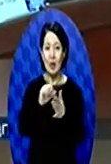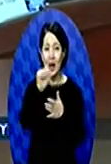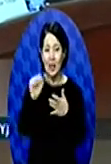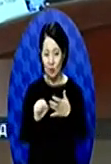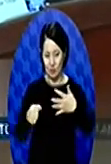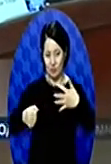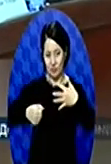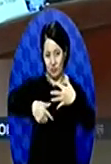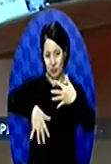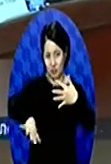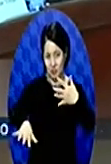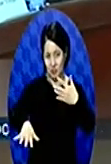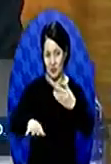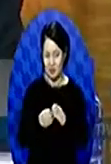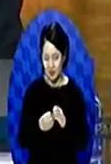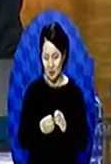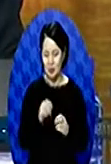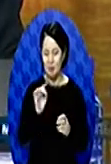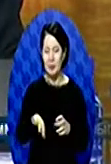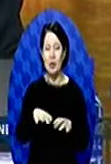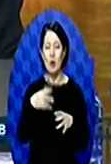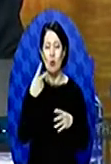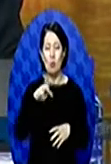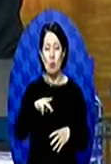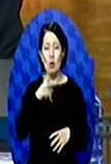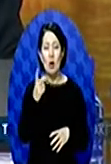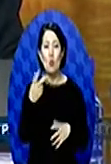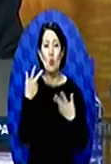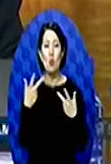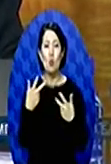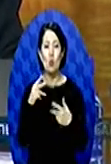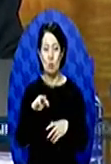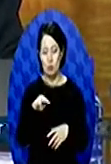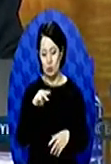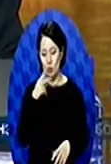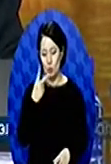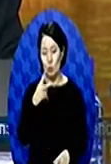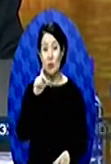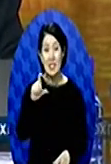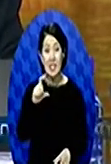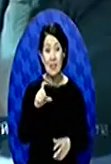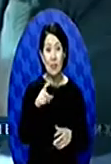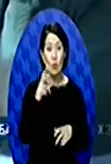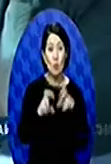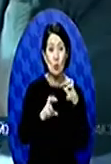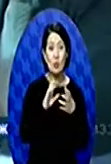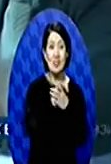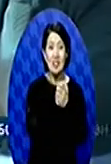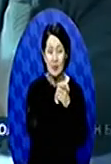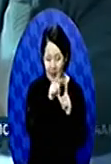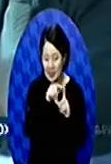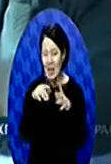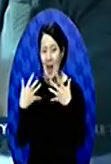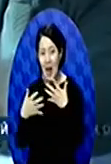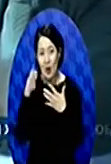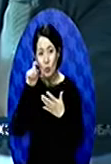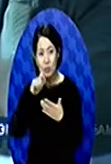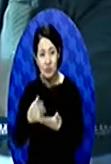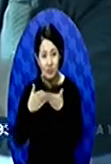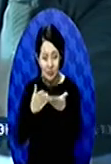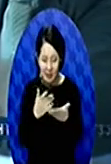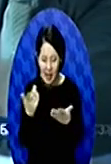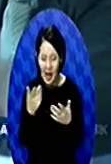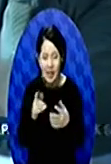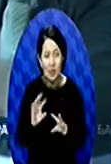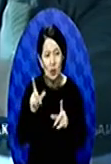гэх Монголын үйлдвэрчний эвлэлийн 10 саналын хэдийг тусах га шийдэх юм. Мөн хууль эрхцэн орчин сайжруулах боломжит зах зээлийн дэд үцийг наривчлан